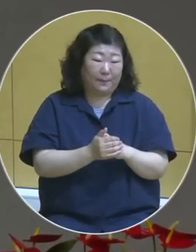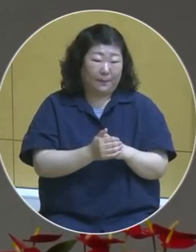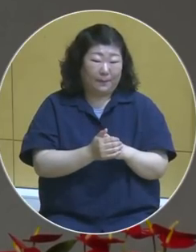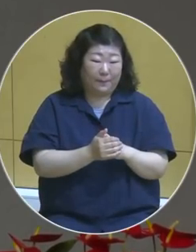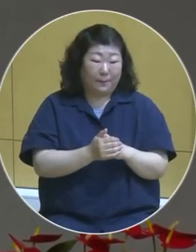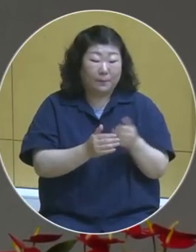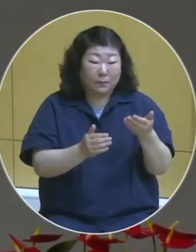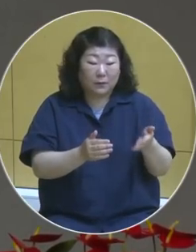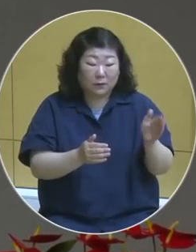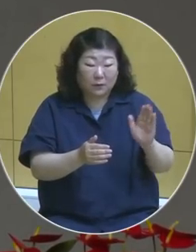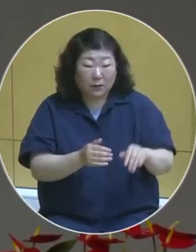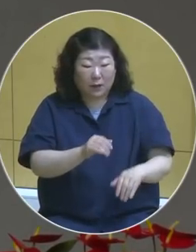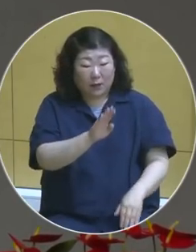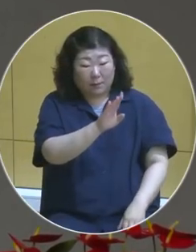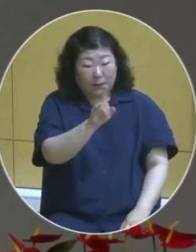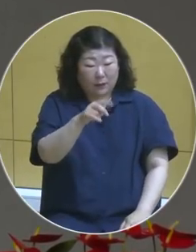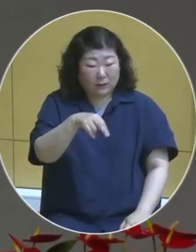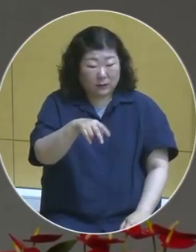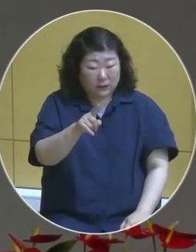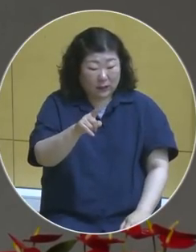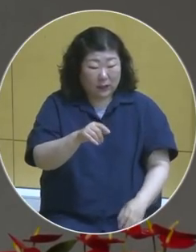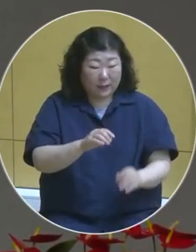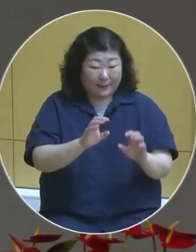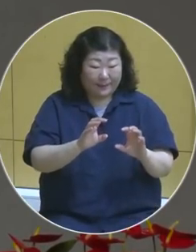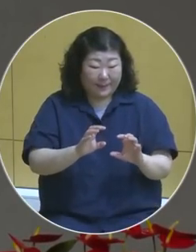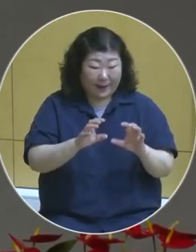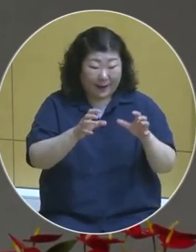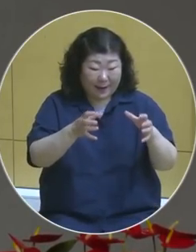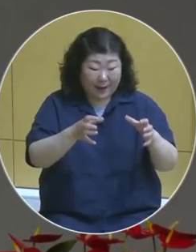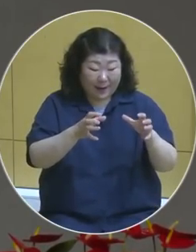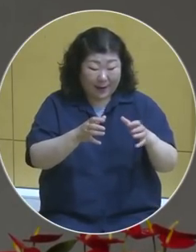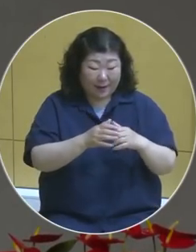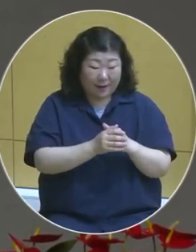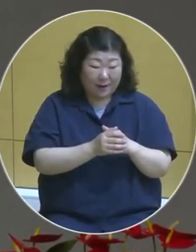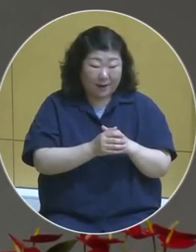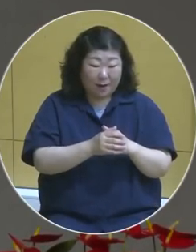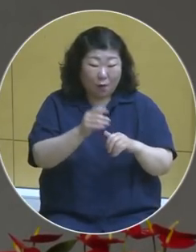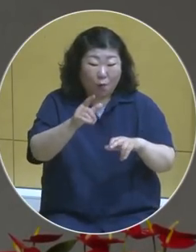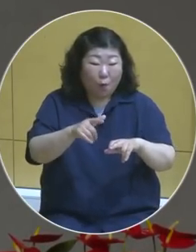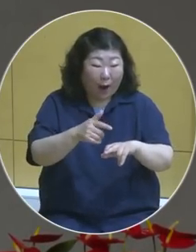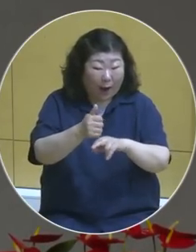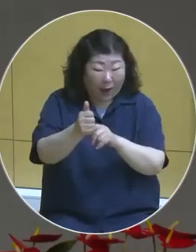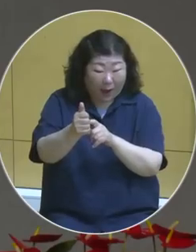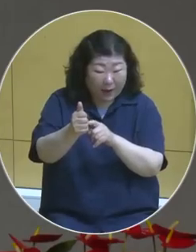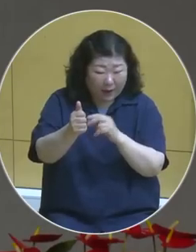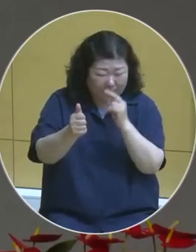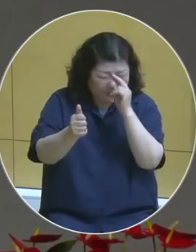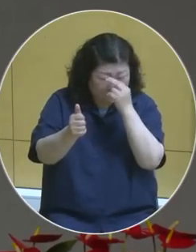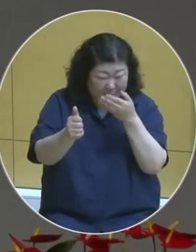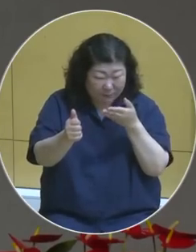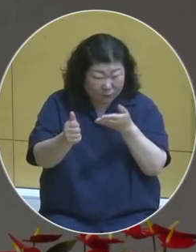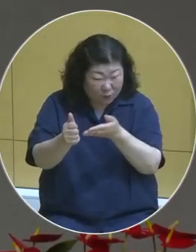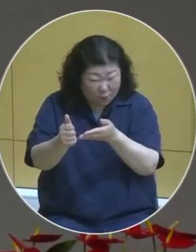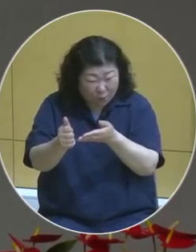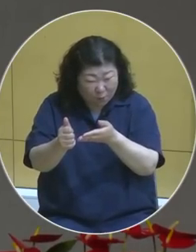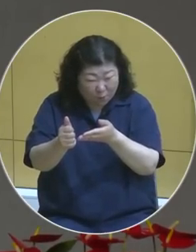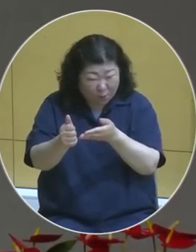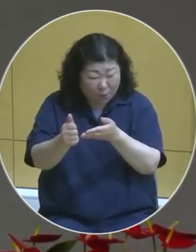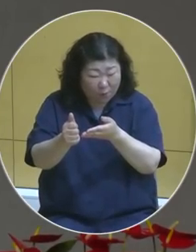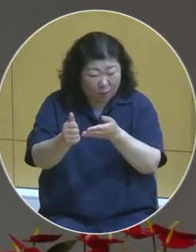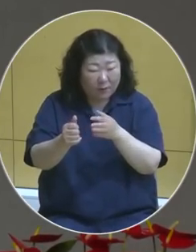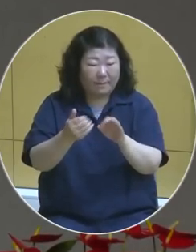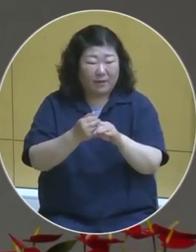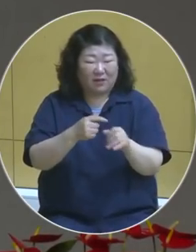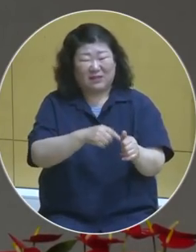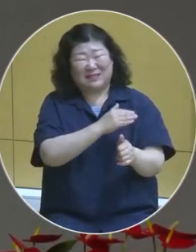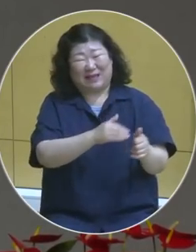그런데 바사 나라의 법률에는 왕을 근심케 하거나 걱정케 하면 그 신하는 사형입니다.